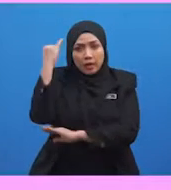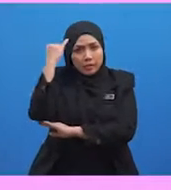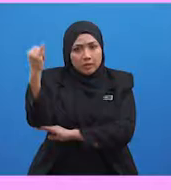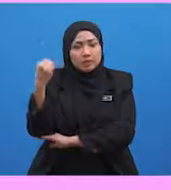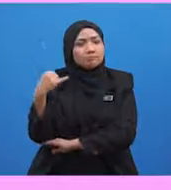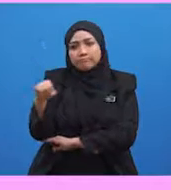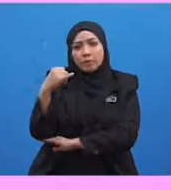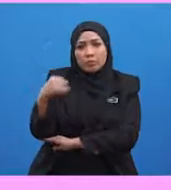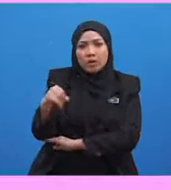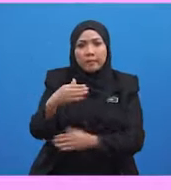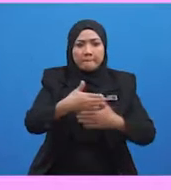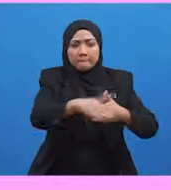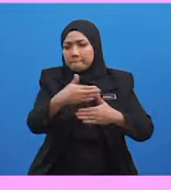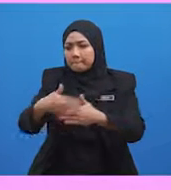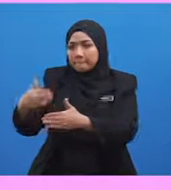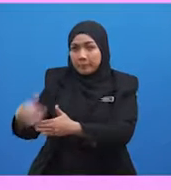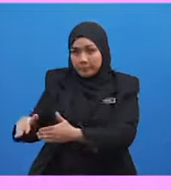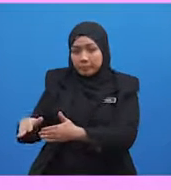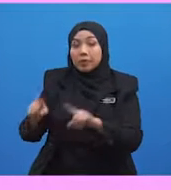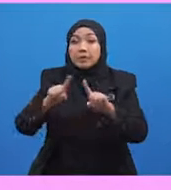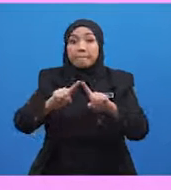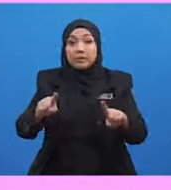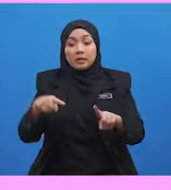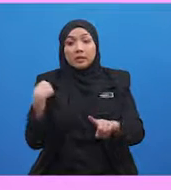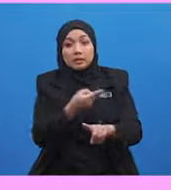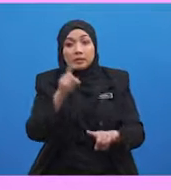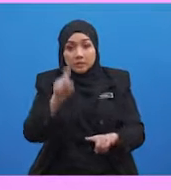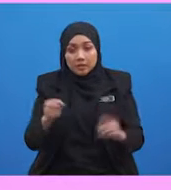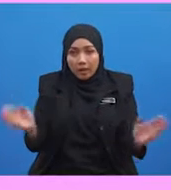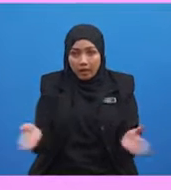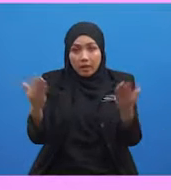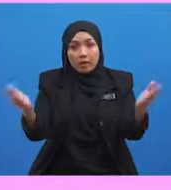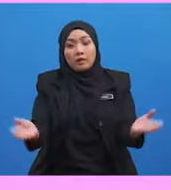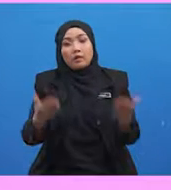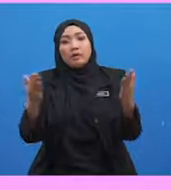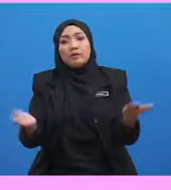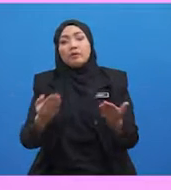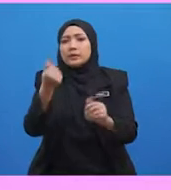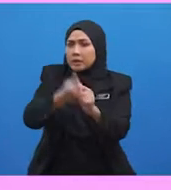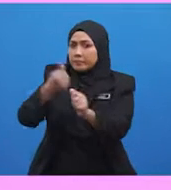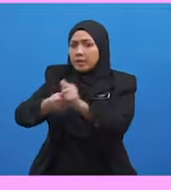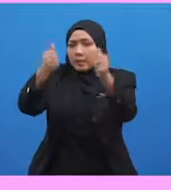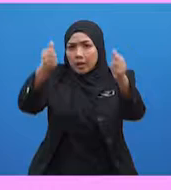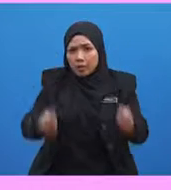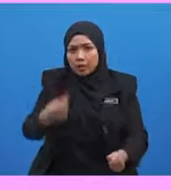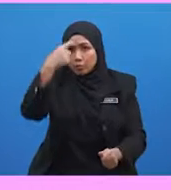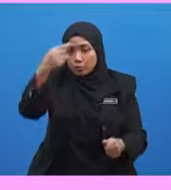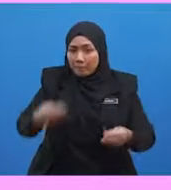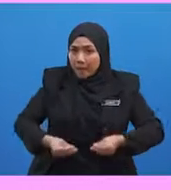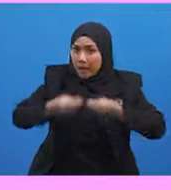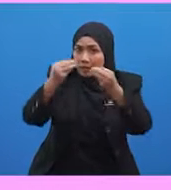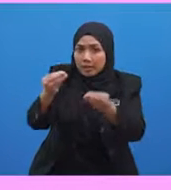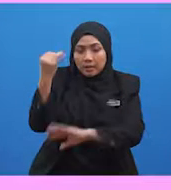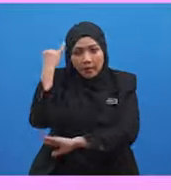tetapi kita menggalakkan setiap ahli kumpulan untuk memberikan idea.